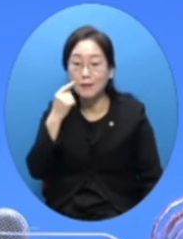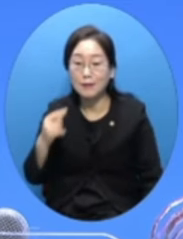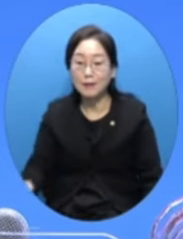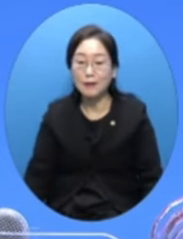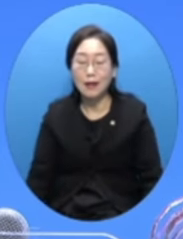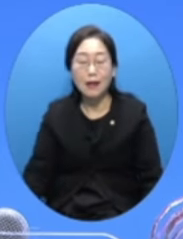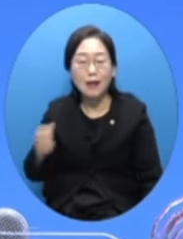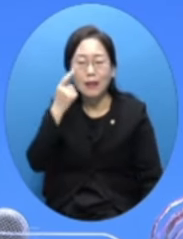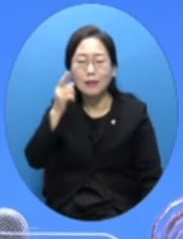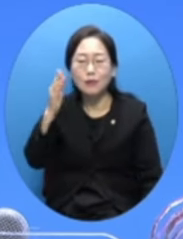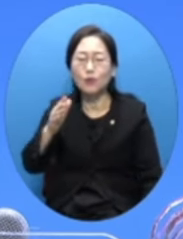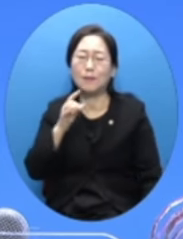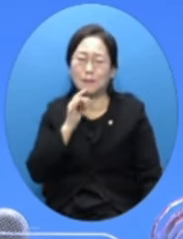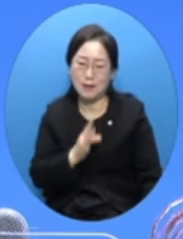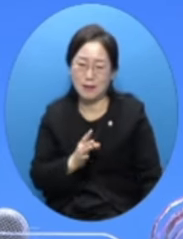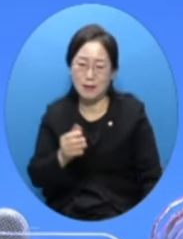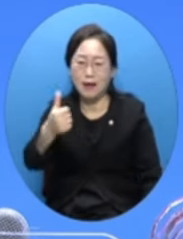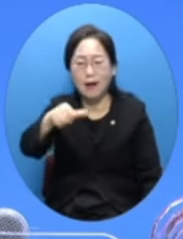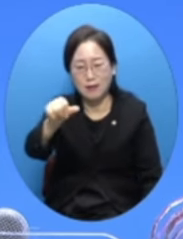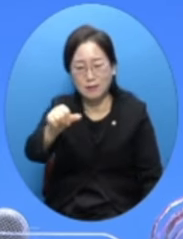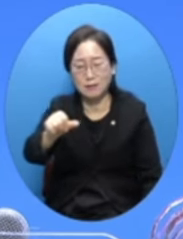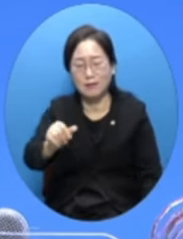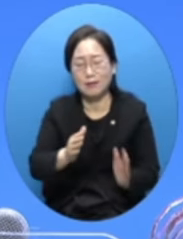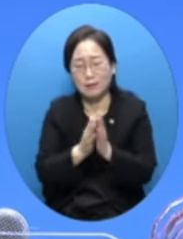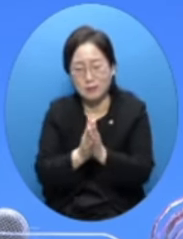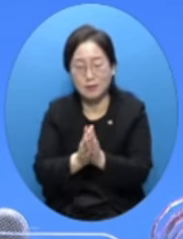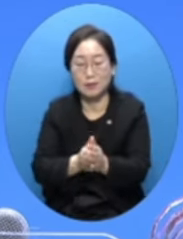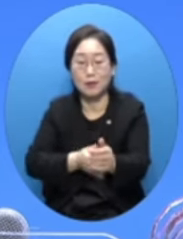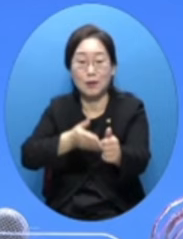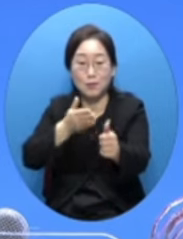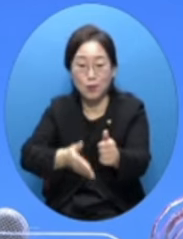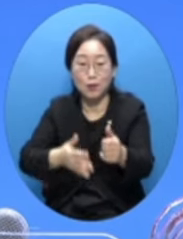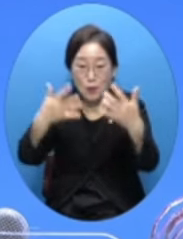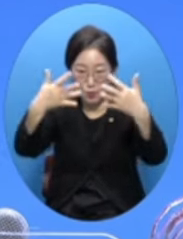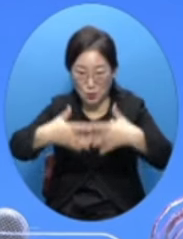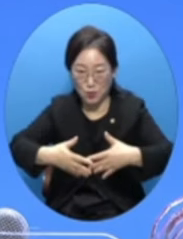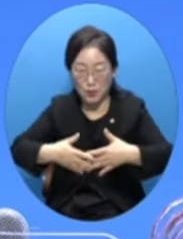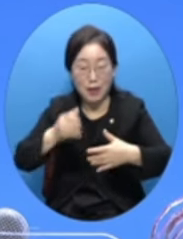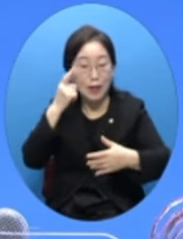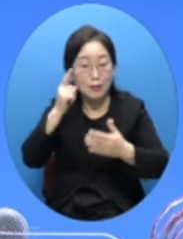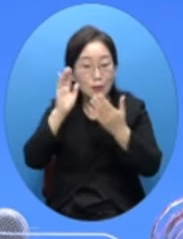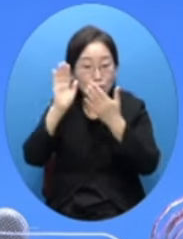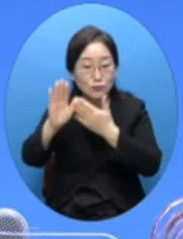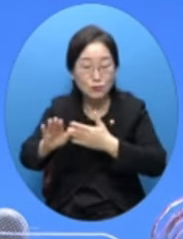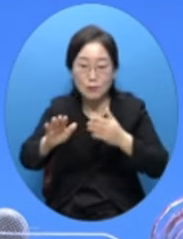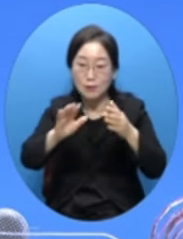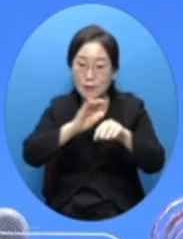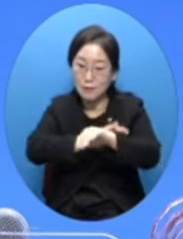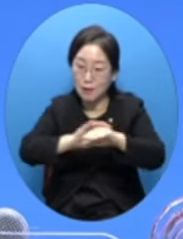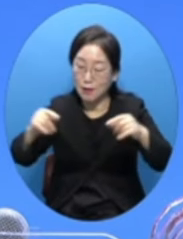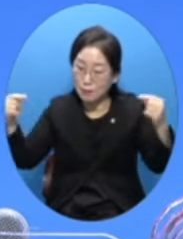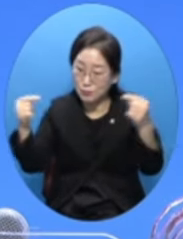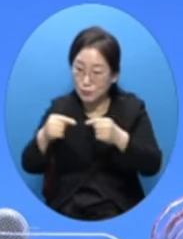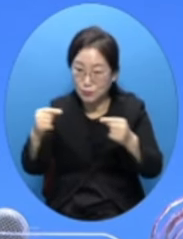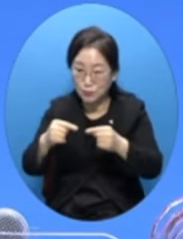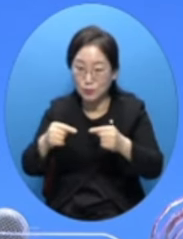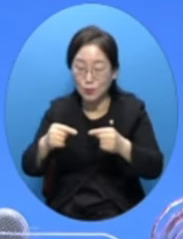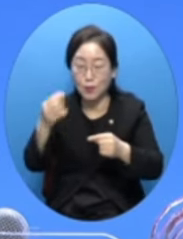한 달 동안만 이 아이를 맡아주는 조건으로 한 달 지나도 계속 적응할 수 있으면 받아주고 안